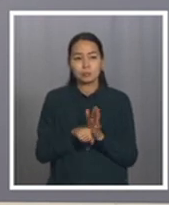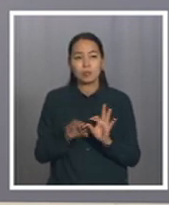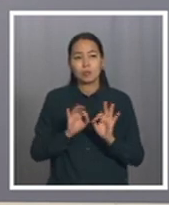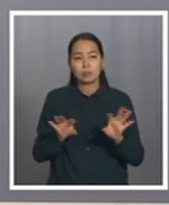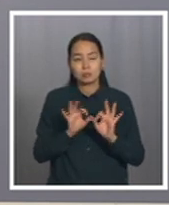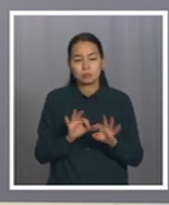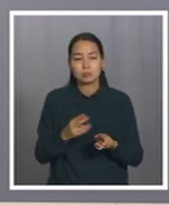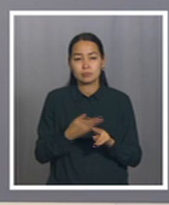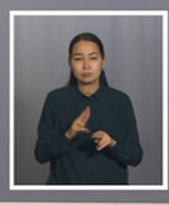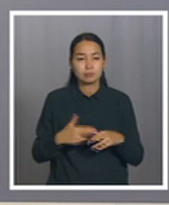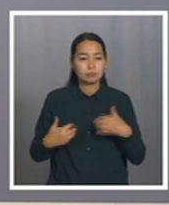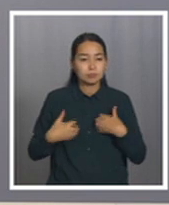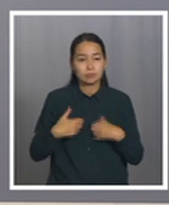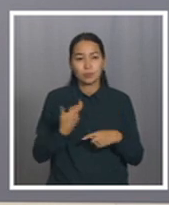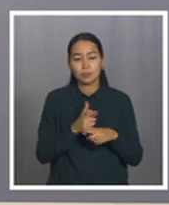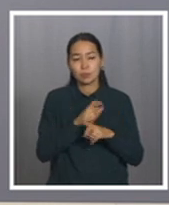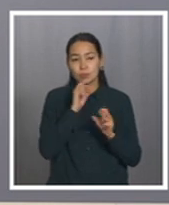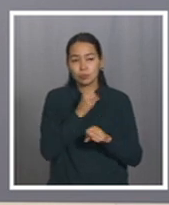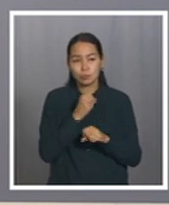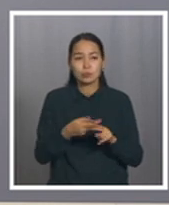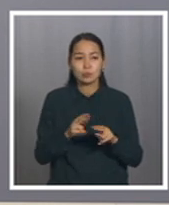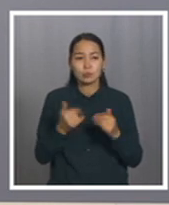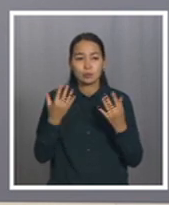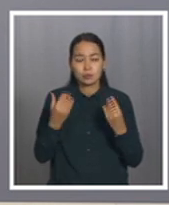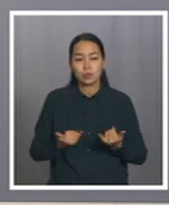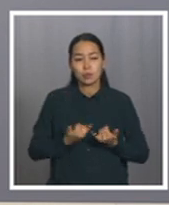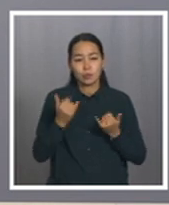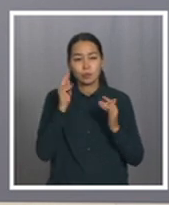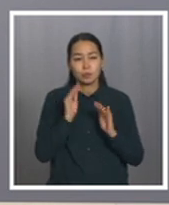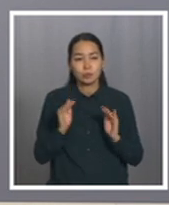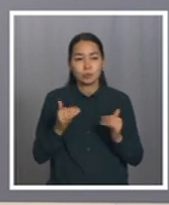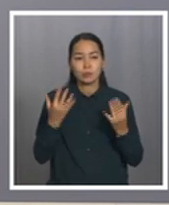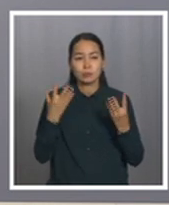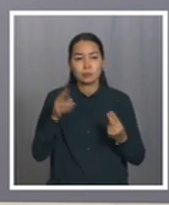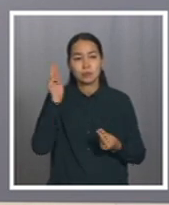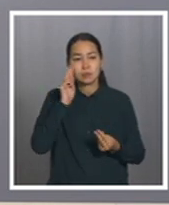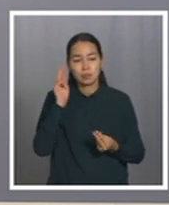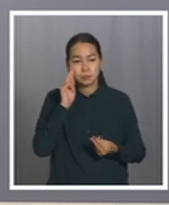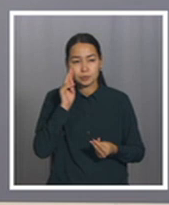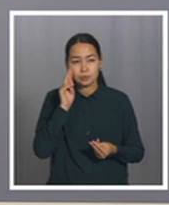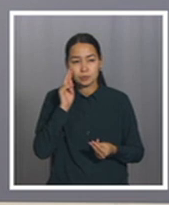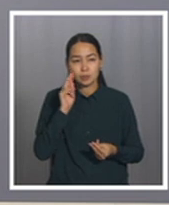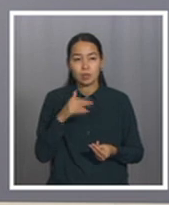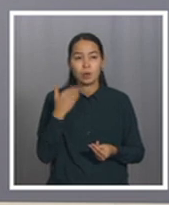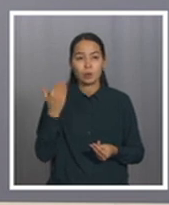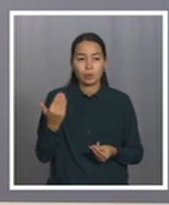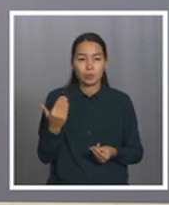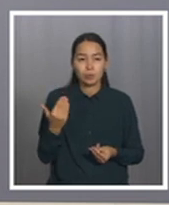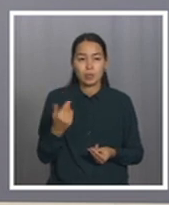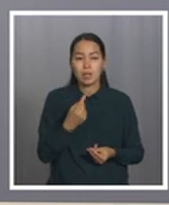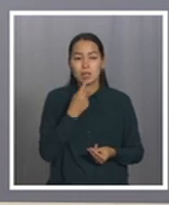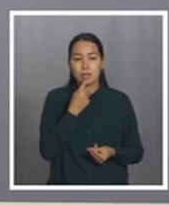әсте мүмкін емес. Сондықтан да, құрметті оқушыларым, бүгінгі сабағымызда оның тіл